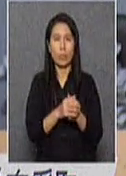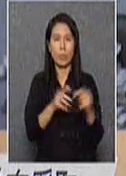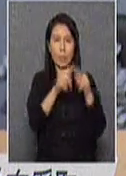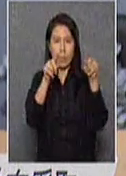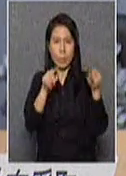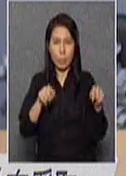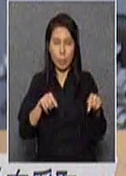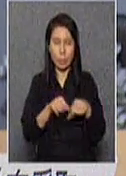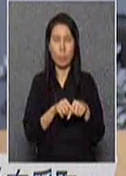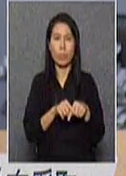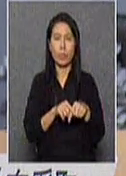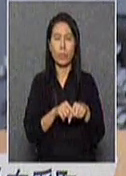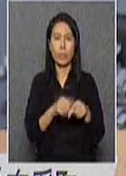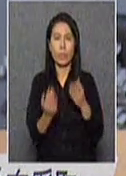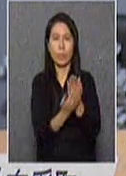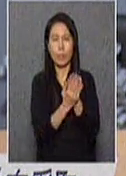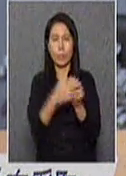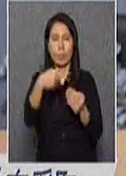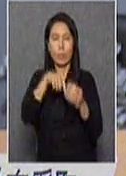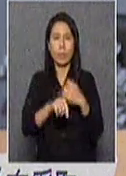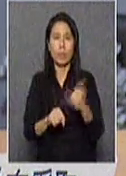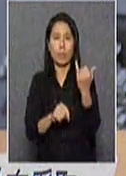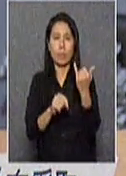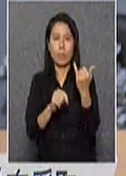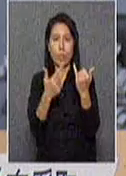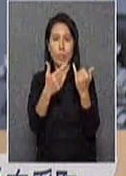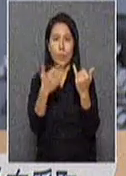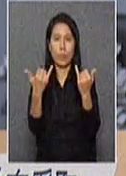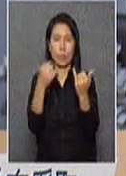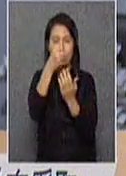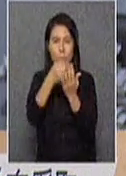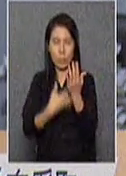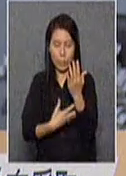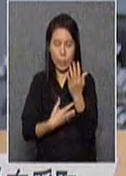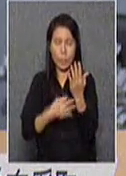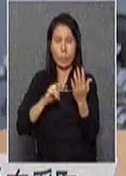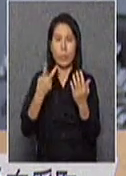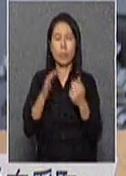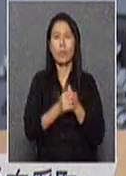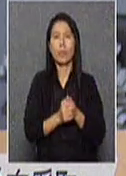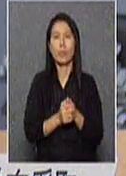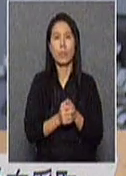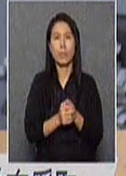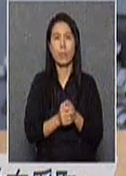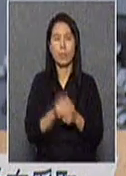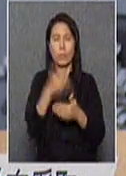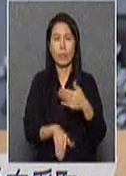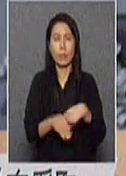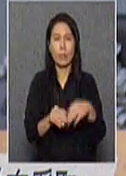於講稿附錄二的第686號修正案，削減